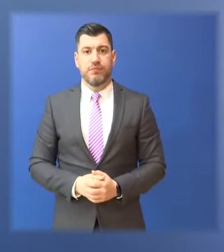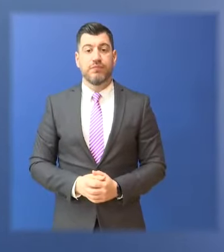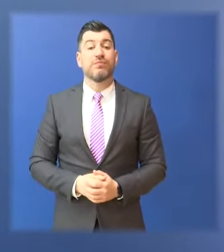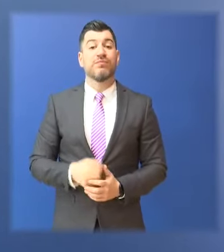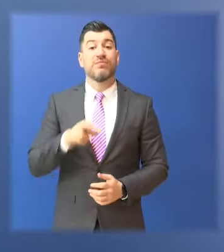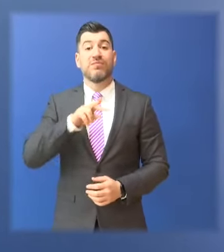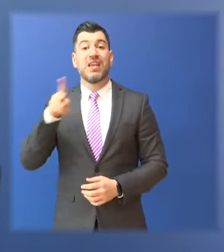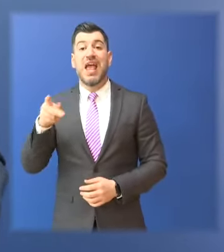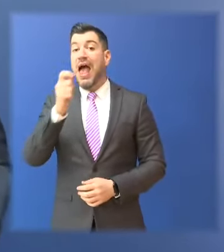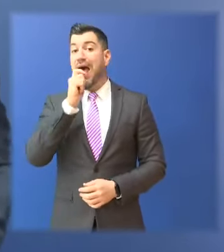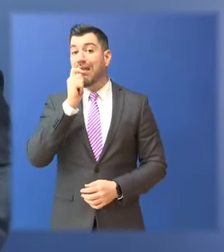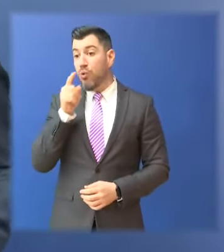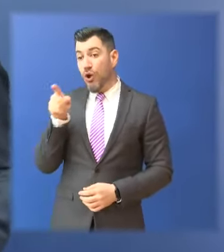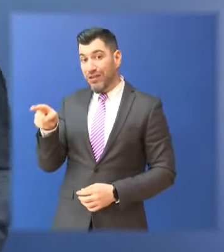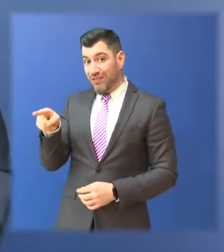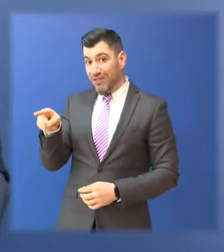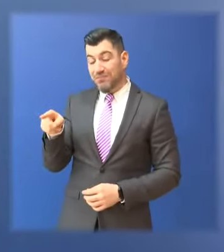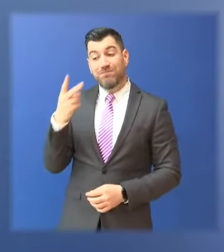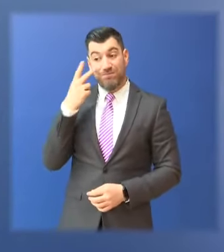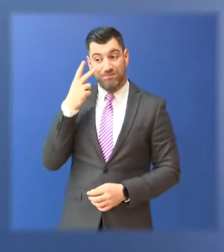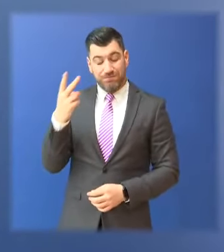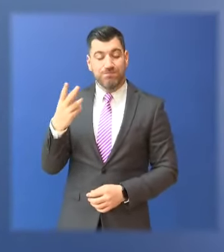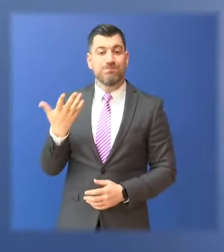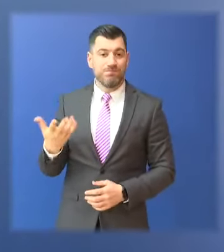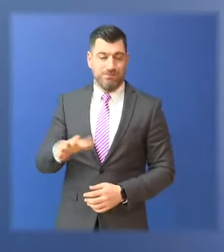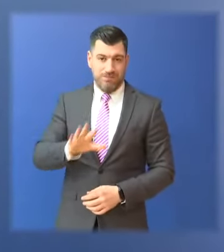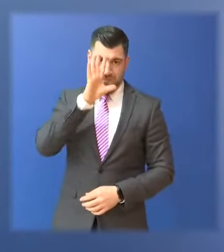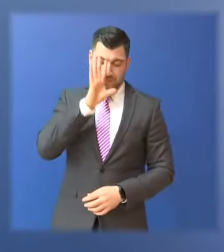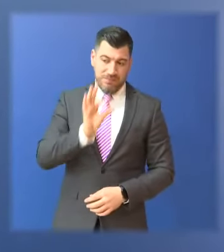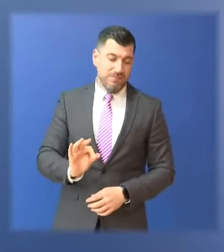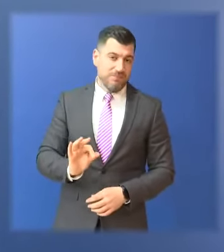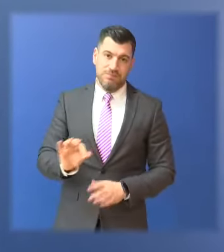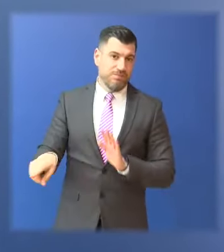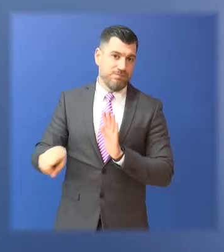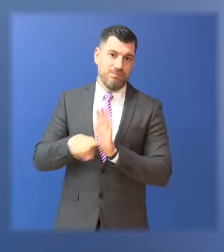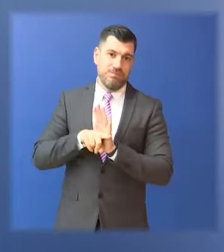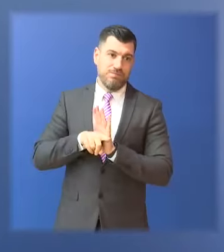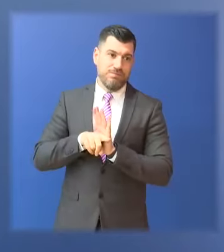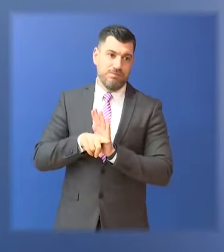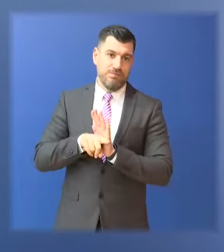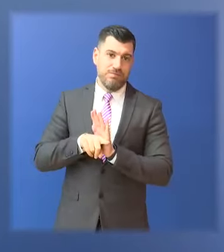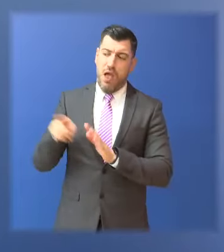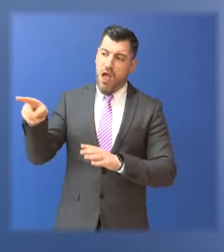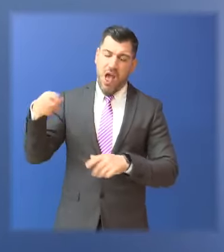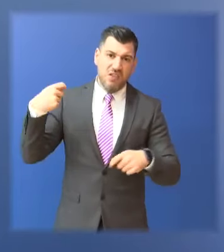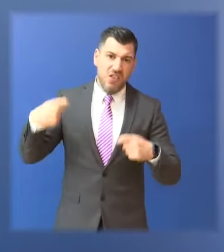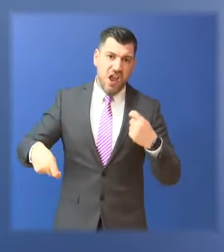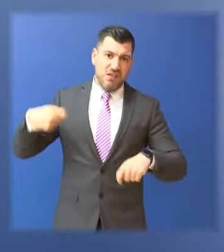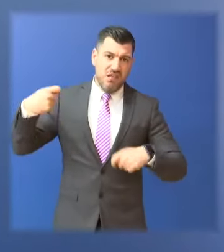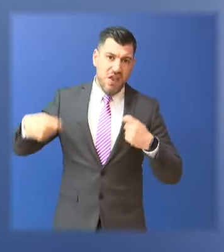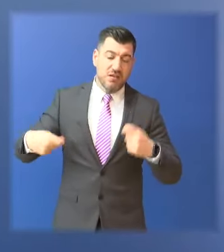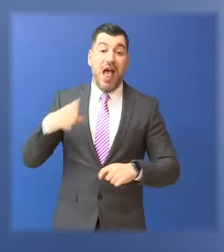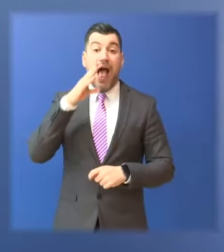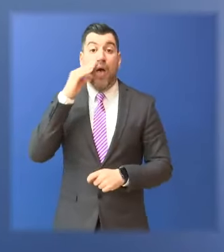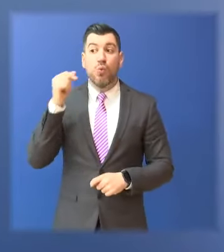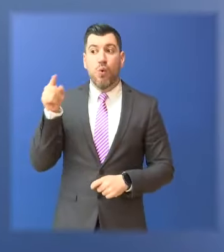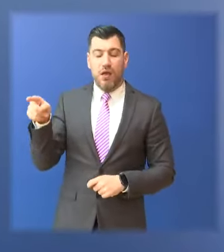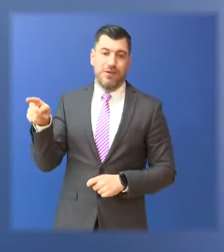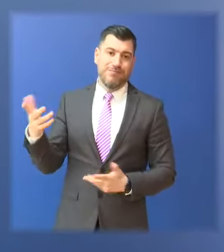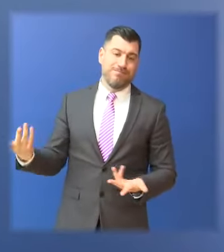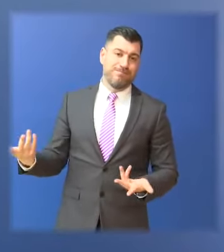είναι ότι μας εκπλήσει πολύ δυσάρεστα το κύμα των πρώτων αντιδράσεων. Και ξεκινώ από τον κύριο Ανδρουλάκη, γιατί εκεί